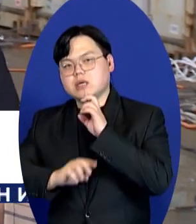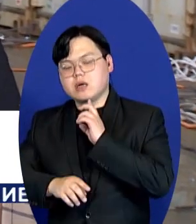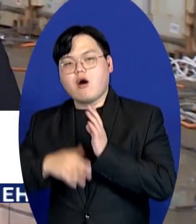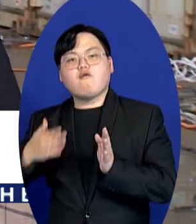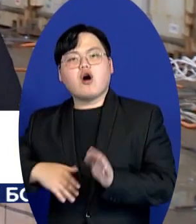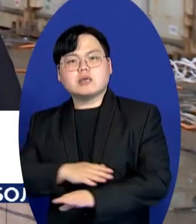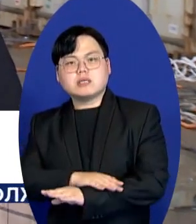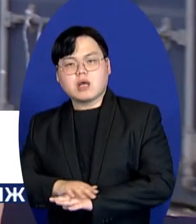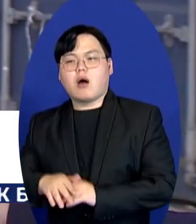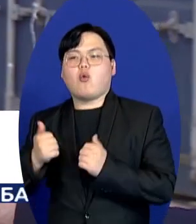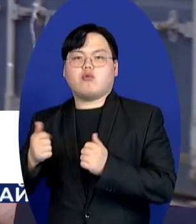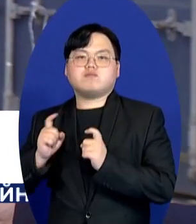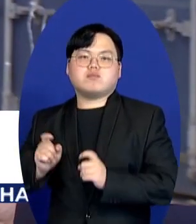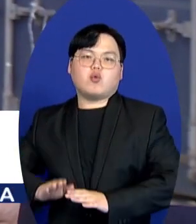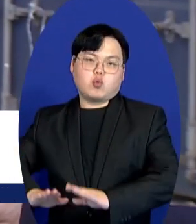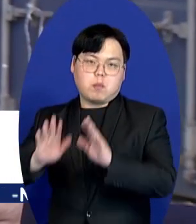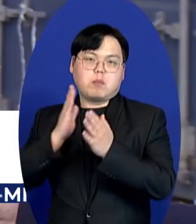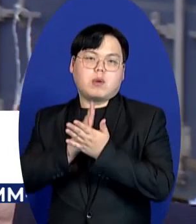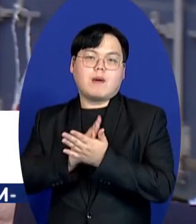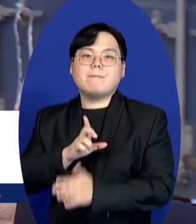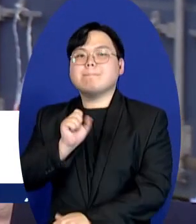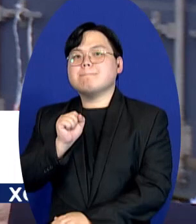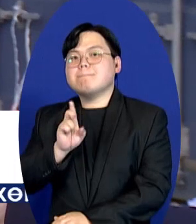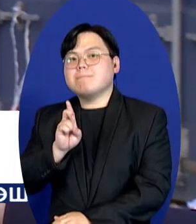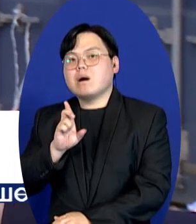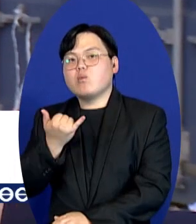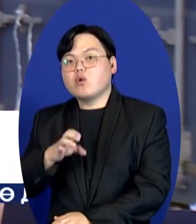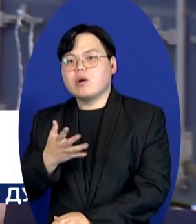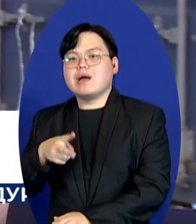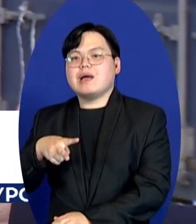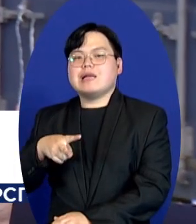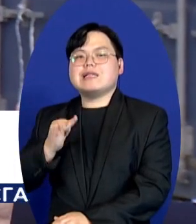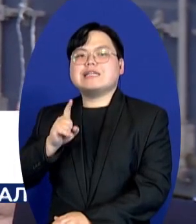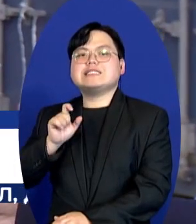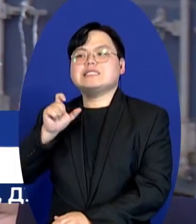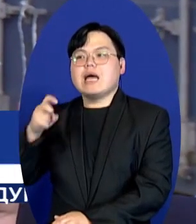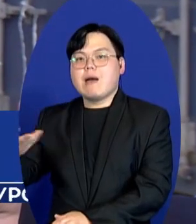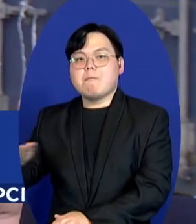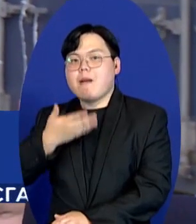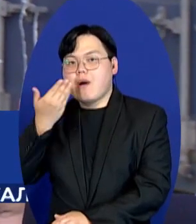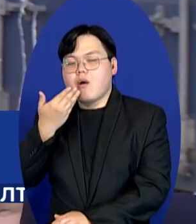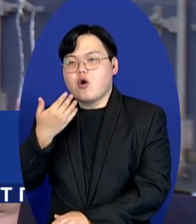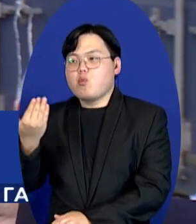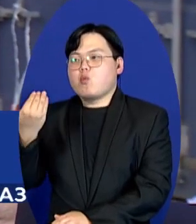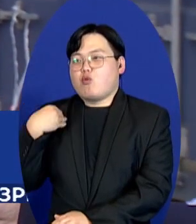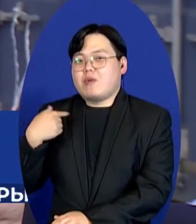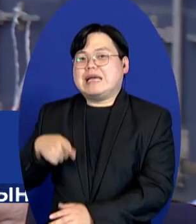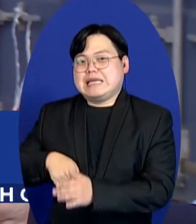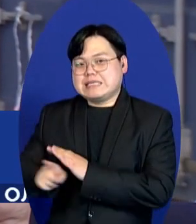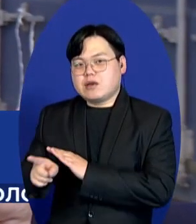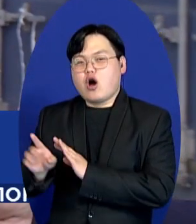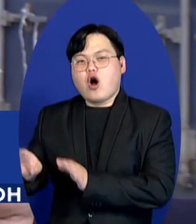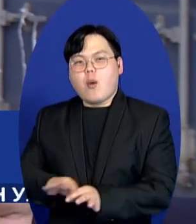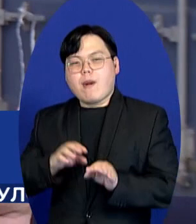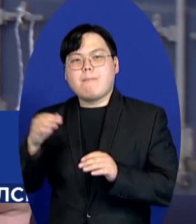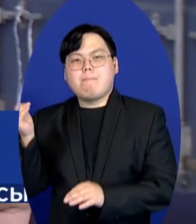тэврээ хэвэн зохион байгуулж байгаа. Банк бусууд чинь лизинг олохгүй байсан шүү дээ. Саяхнаас эхлээд олгож эхэлж байгаа шиг байна. Тэрнтэй холбоотой маш олон